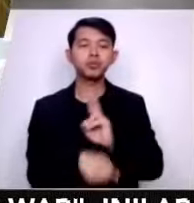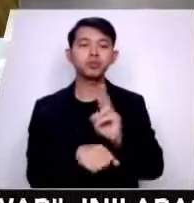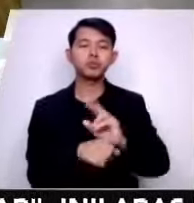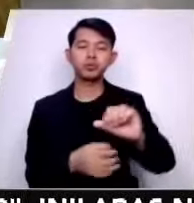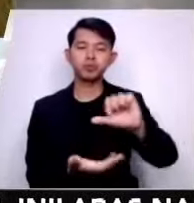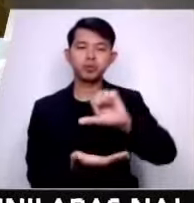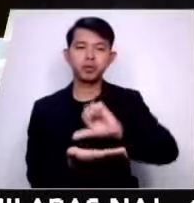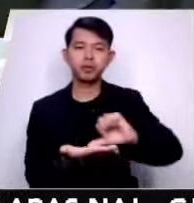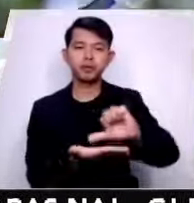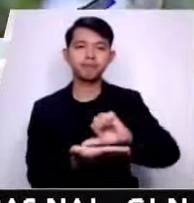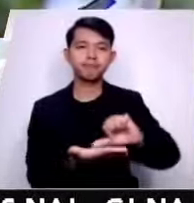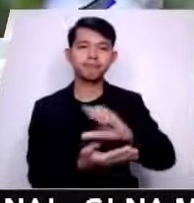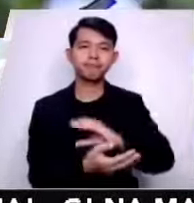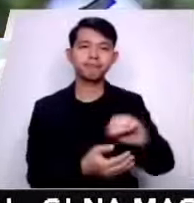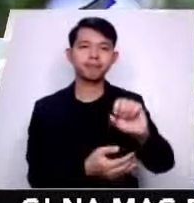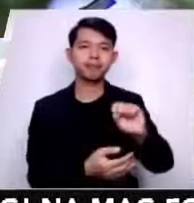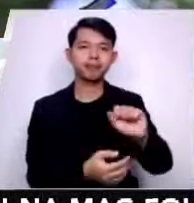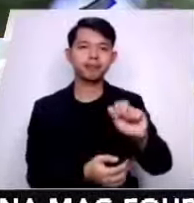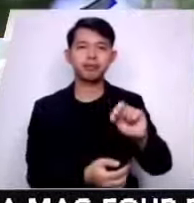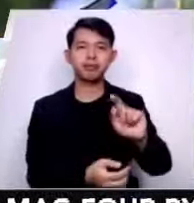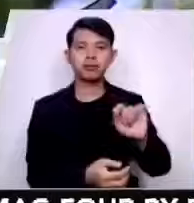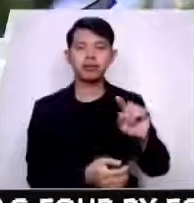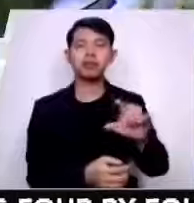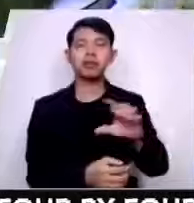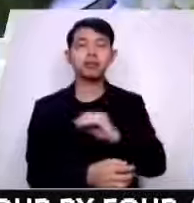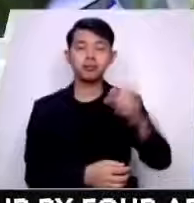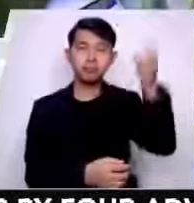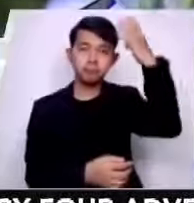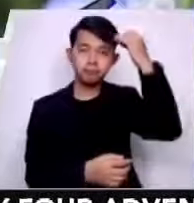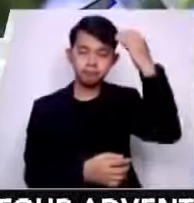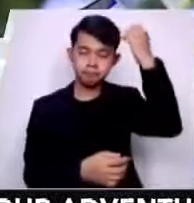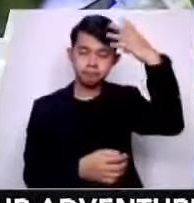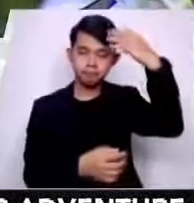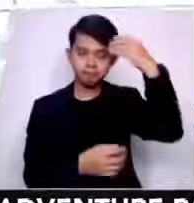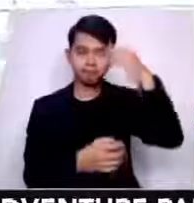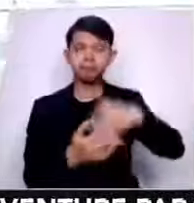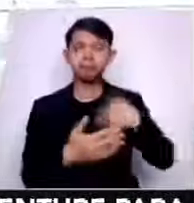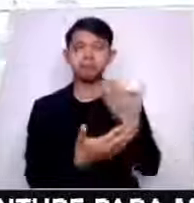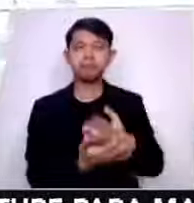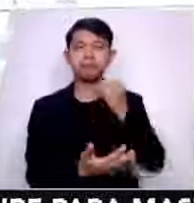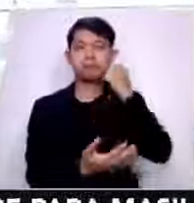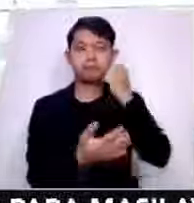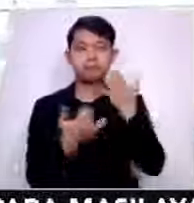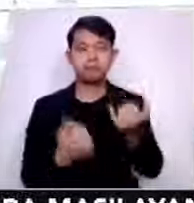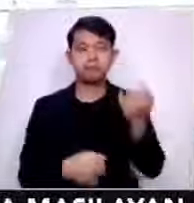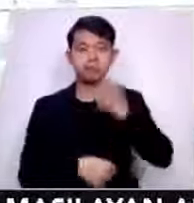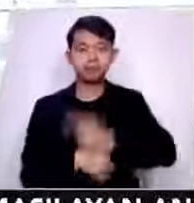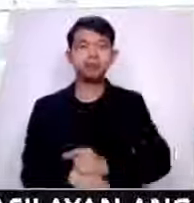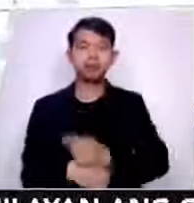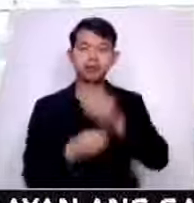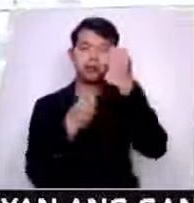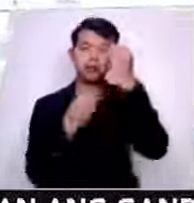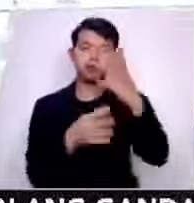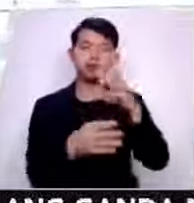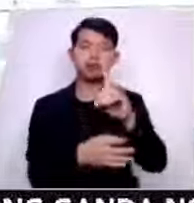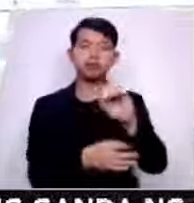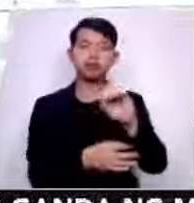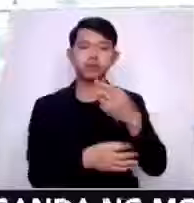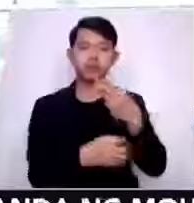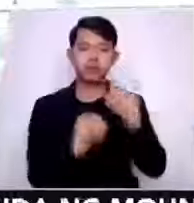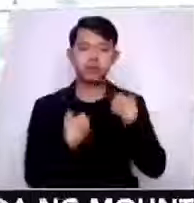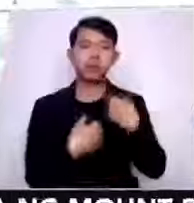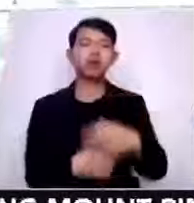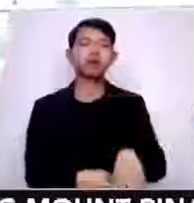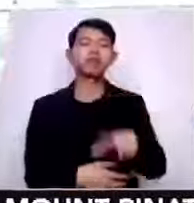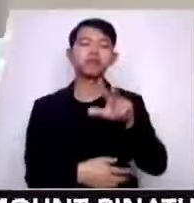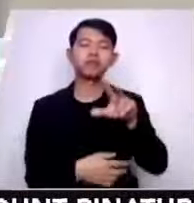ng bahay. Ngayong araw, kinumpirma ng Department of Health na may 30 kaso ng COVID-19 subvariant na Omicron